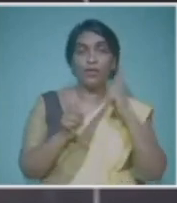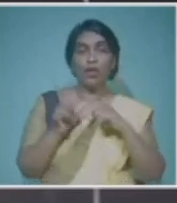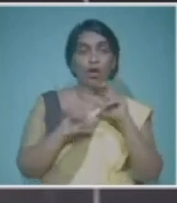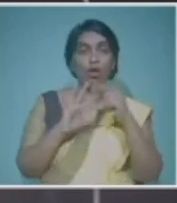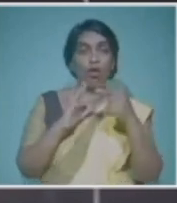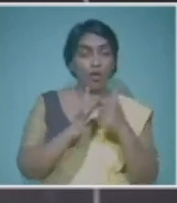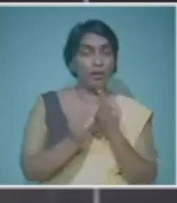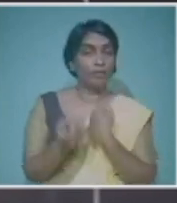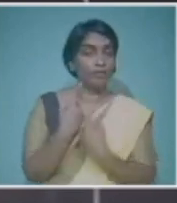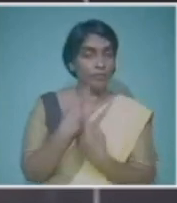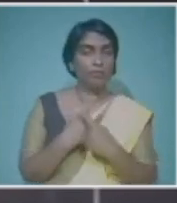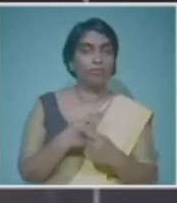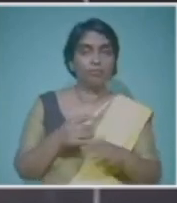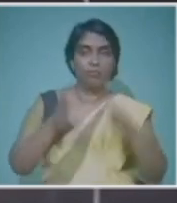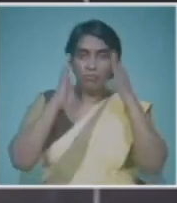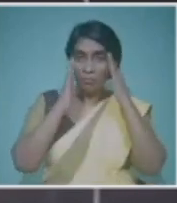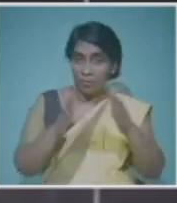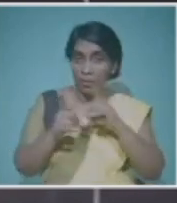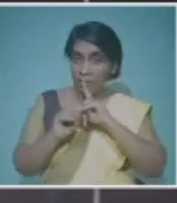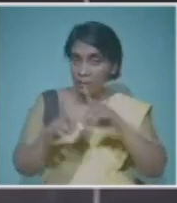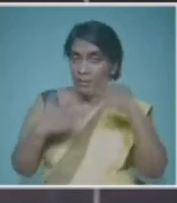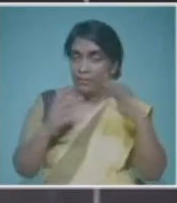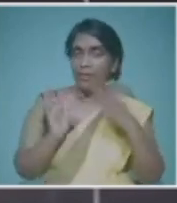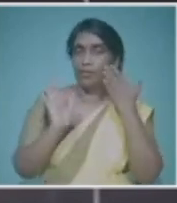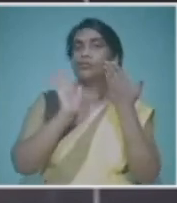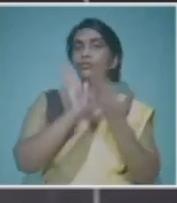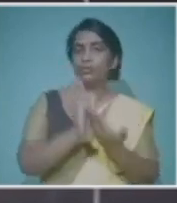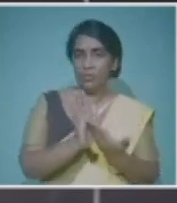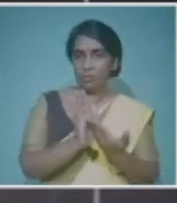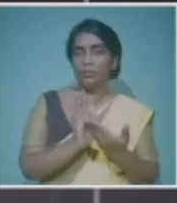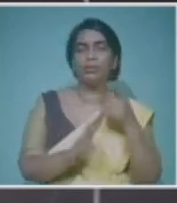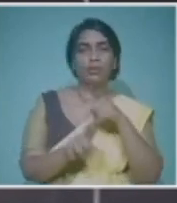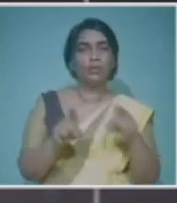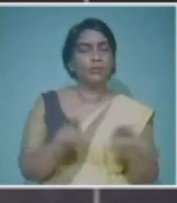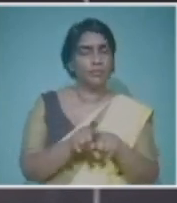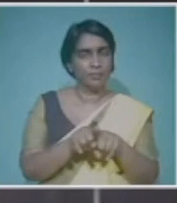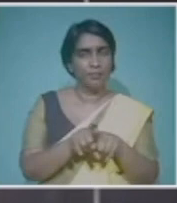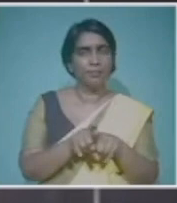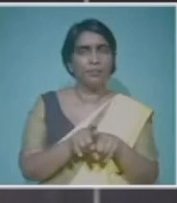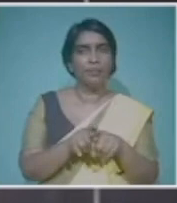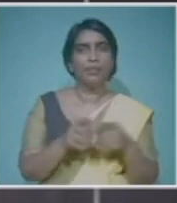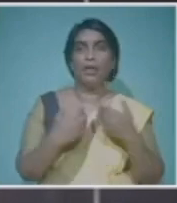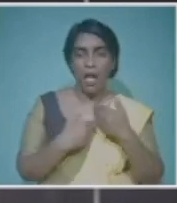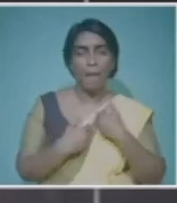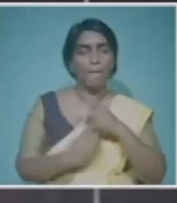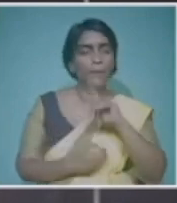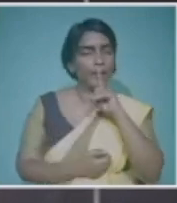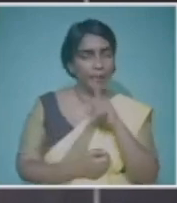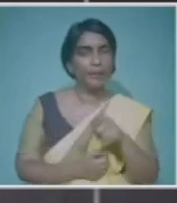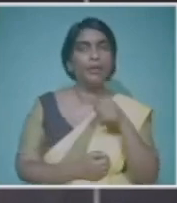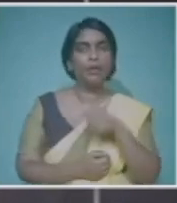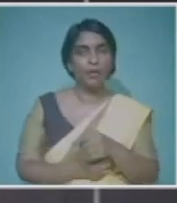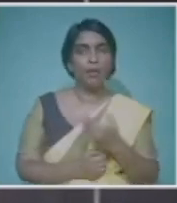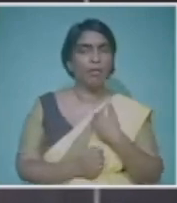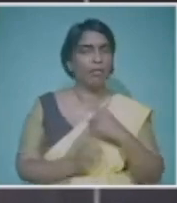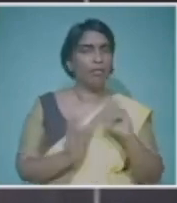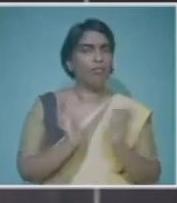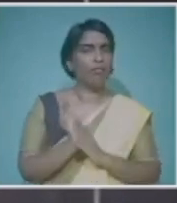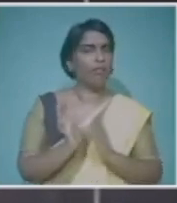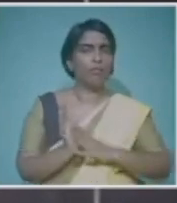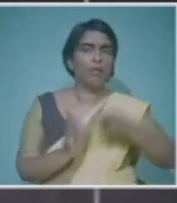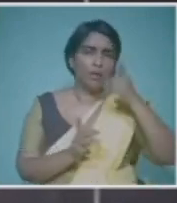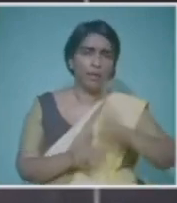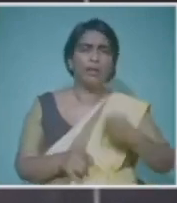ඔහුගේ විෂයපතේ සීමාව ඔහු කියලා තමයි මේක ඉදිරිපත් කරන්නේ. ඒ නිසා තමයි අපි කිව්වේ මේක අපේ කමිටුවේ